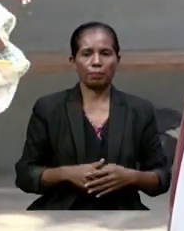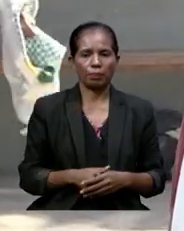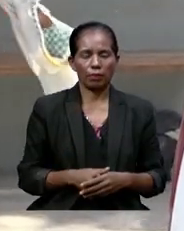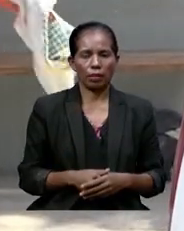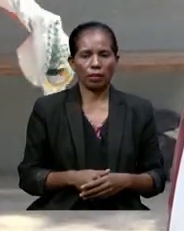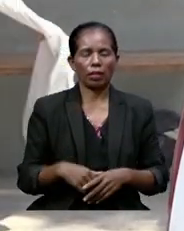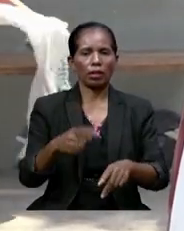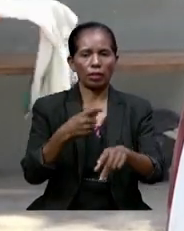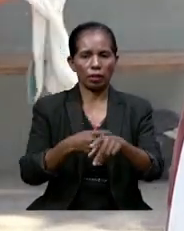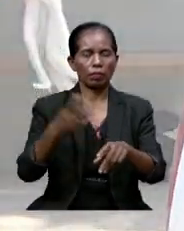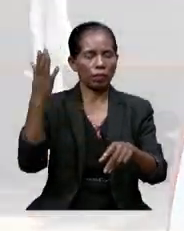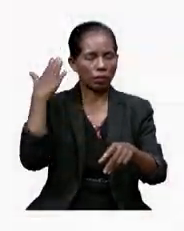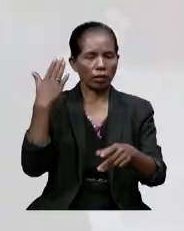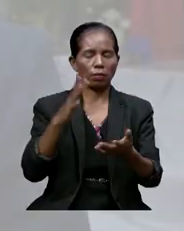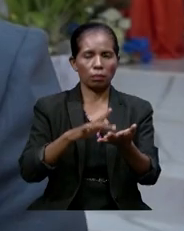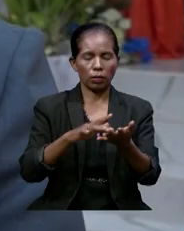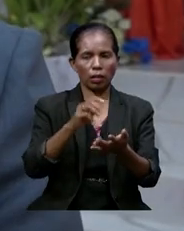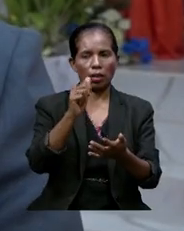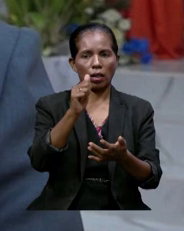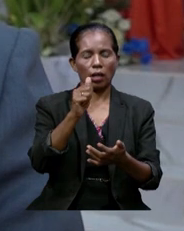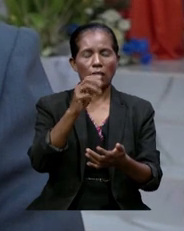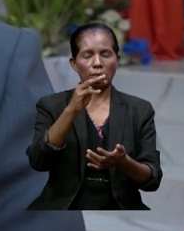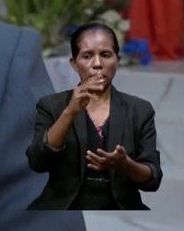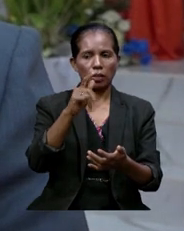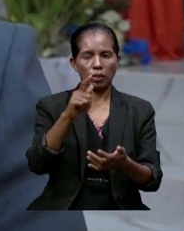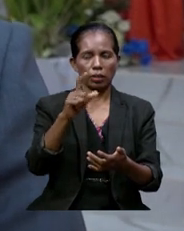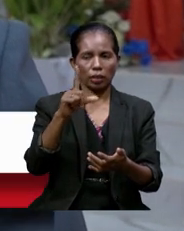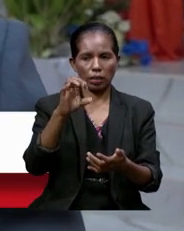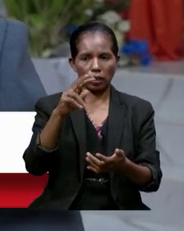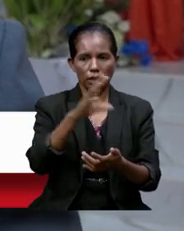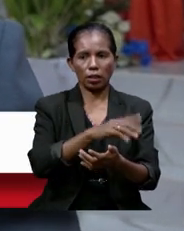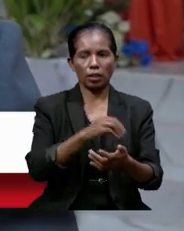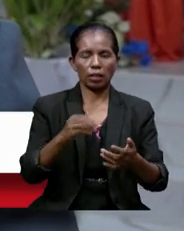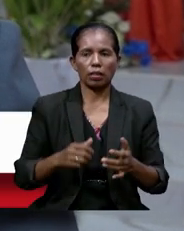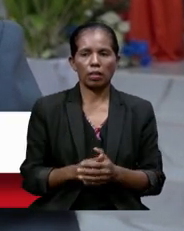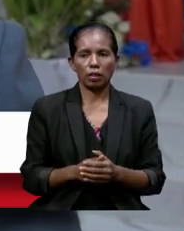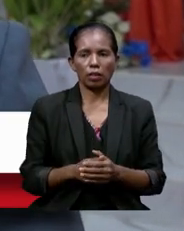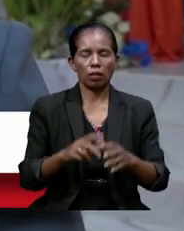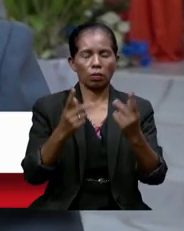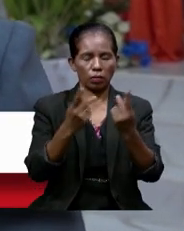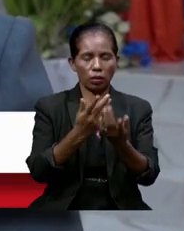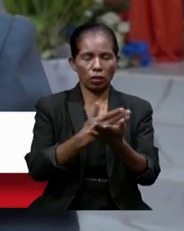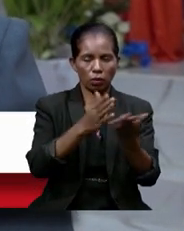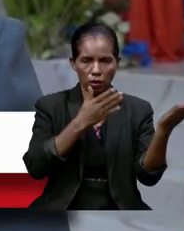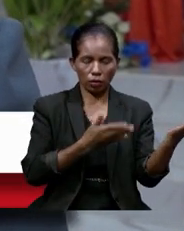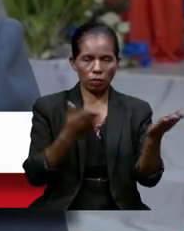Momento amoxicillin ya mai be ya pipeline sesang ya companhia Balong Hahu dadam hata